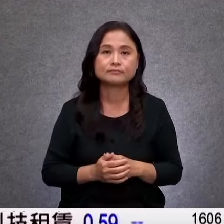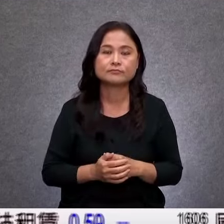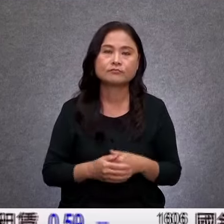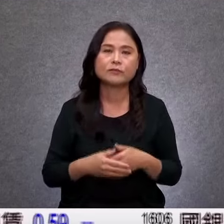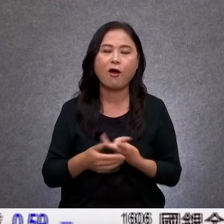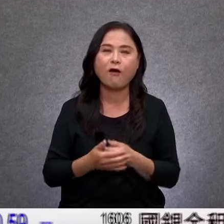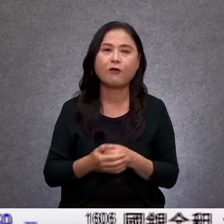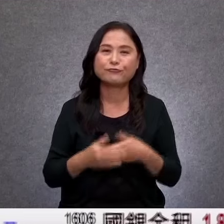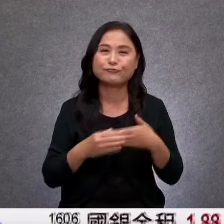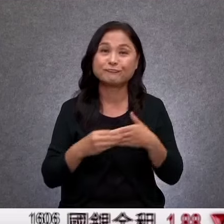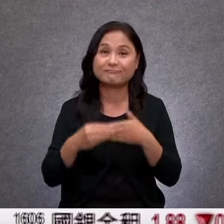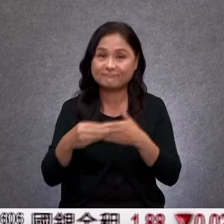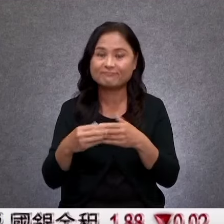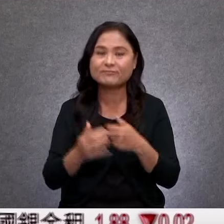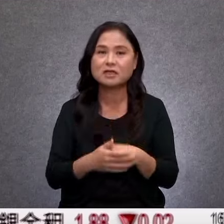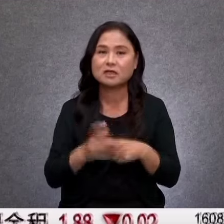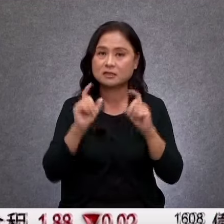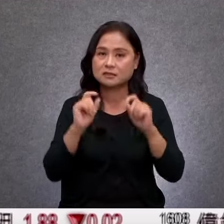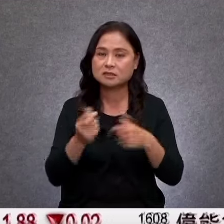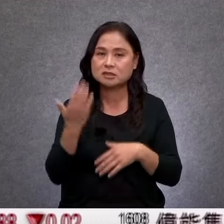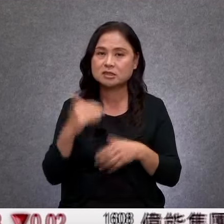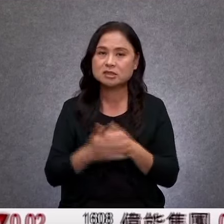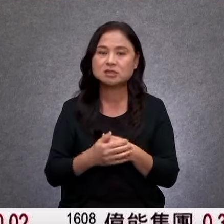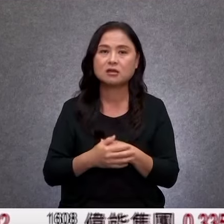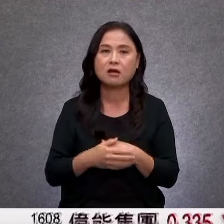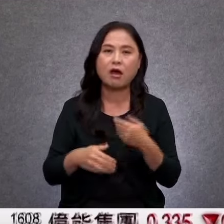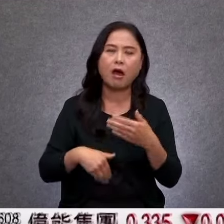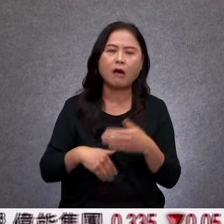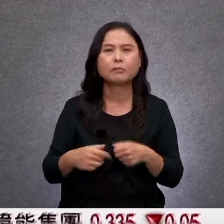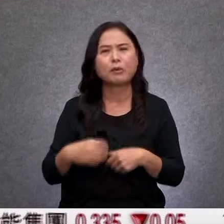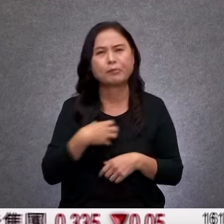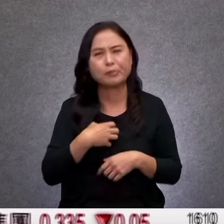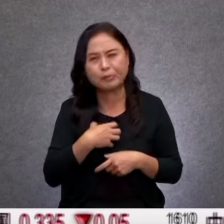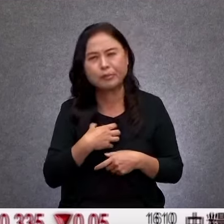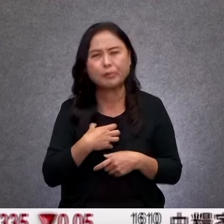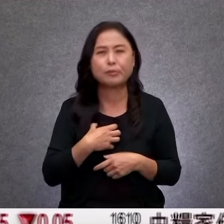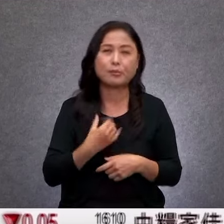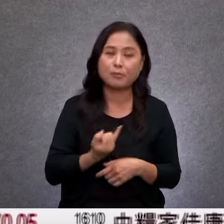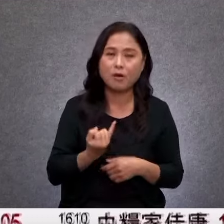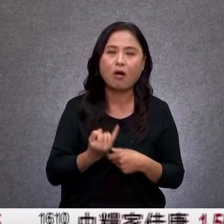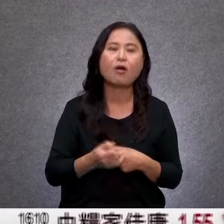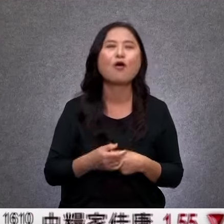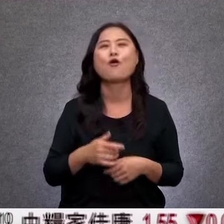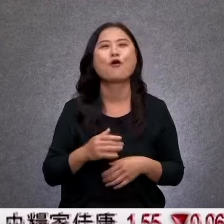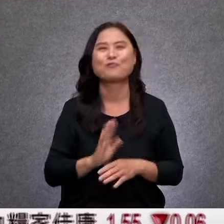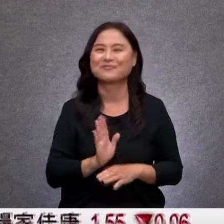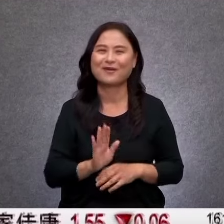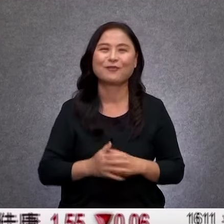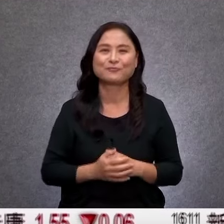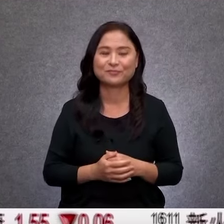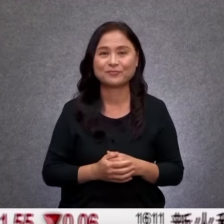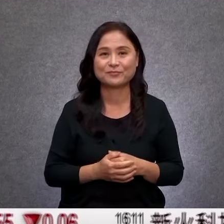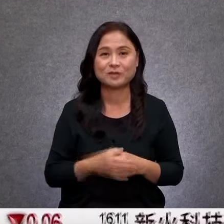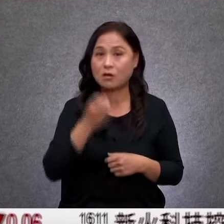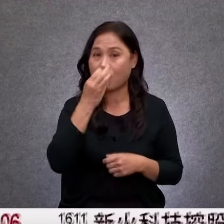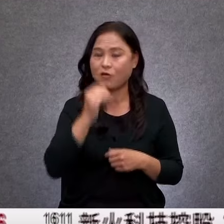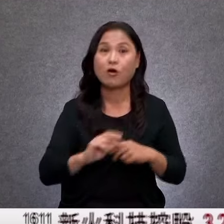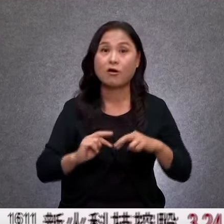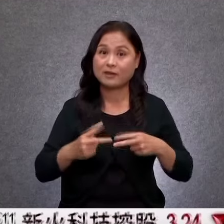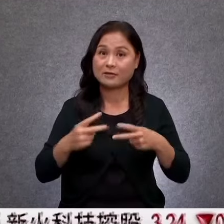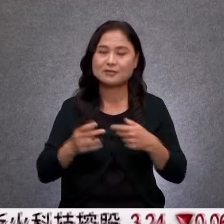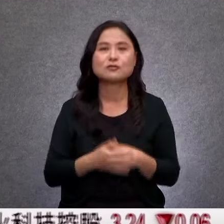期望呢作一個引導。個意思呢就是之前有一些過分悲觀的情緒呢其實就沒有必